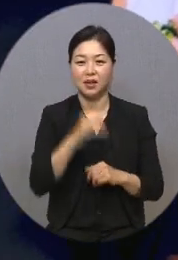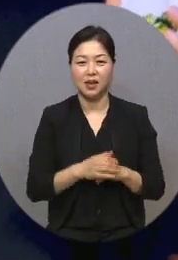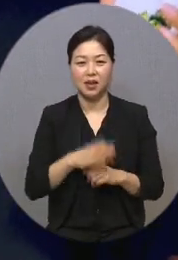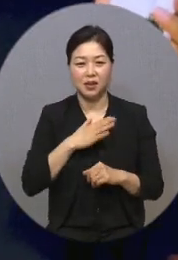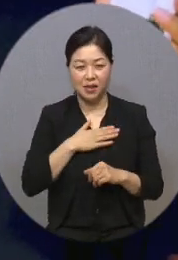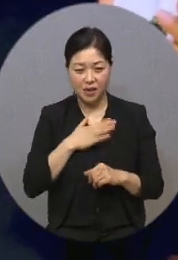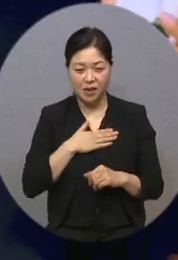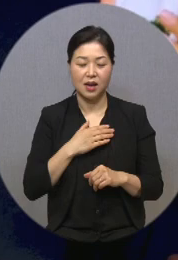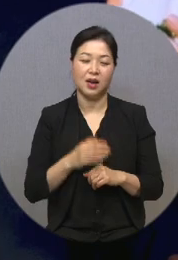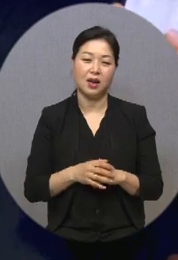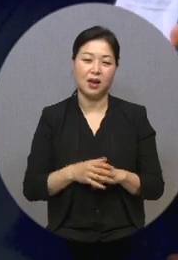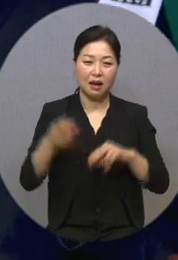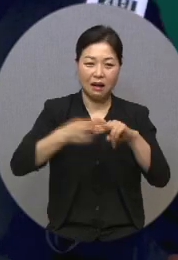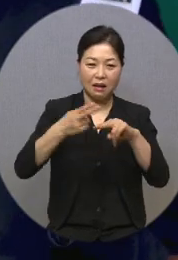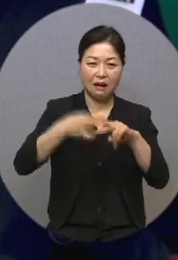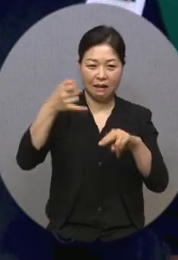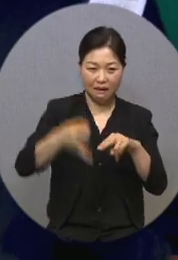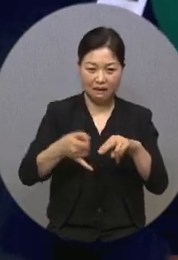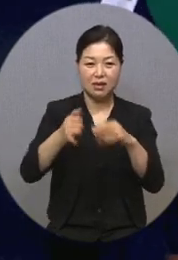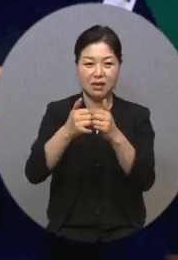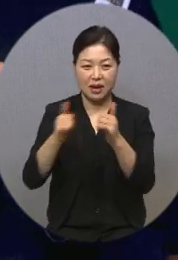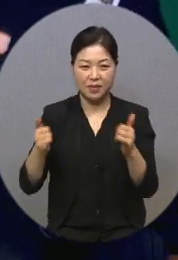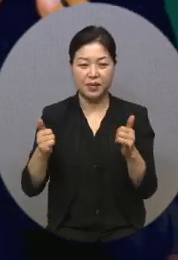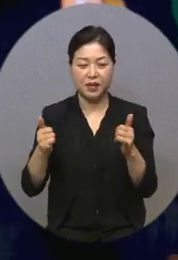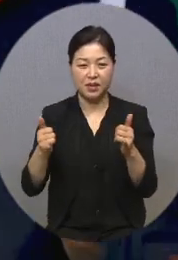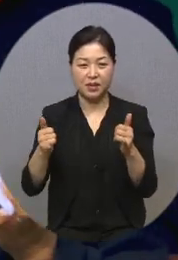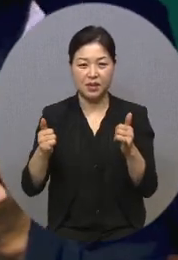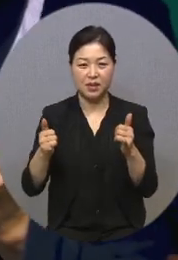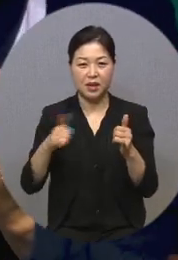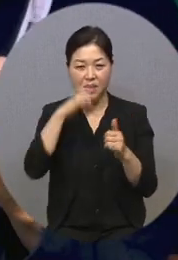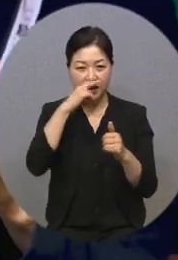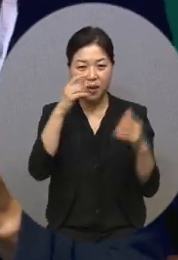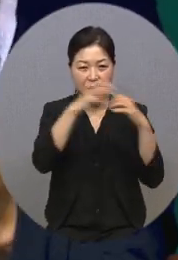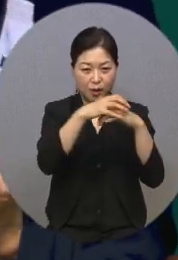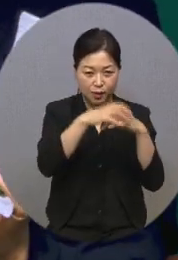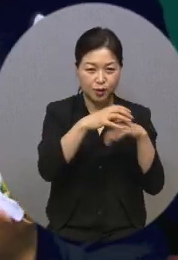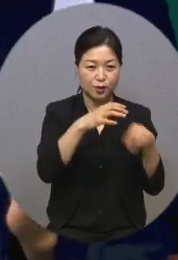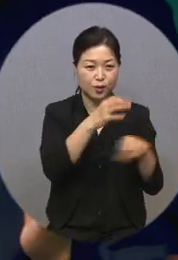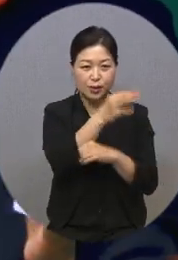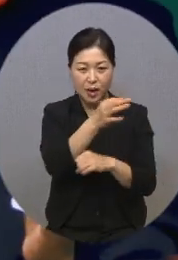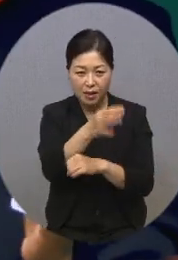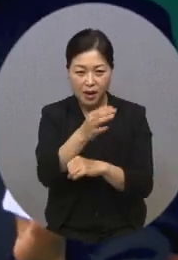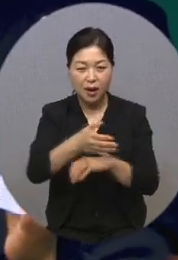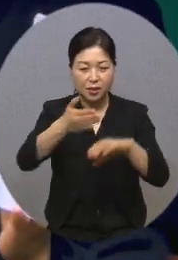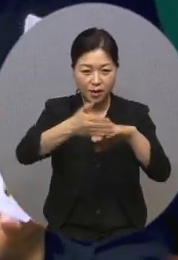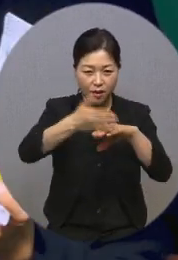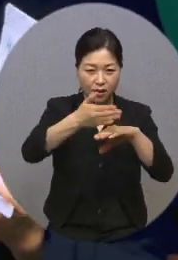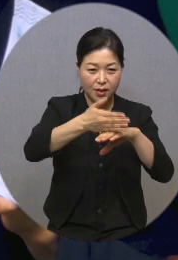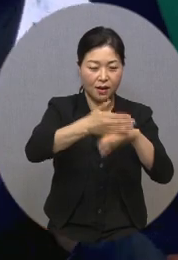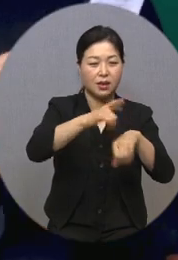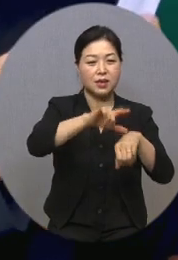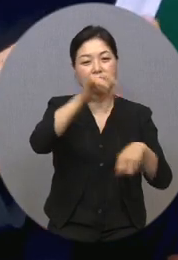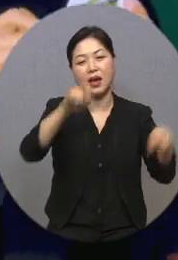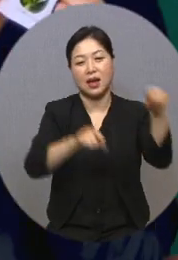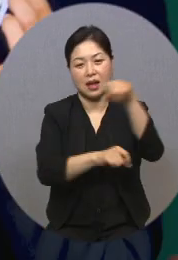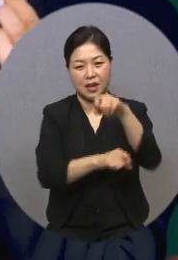살림에 그 좀 곰손인 사람들은 양배추 어디서 이제 막 사다가 썰다가 이제 시간 다 가는데. 그렇지. 이미